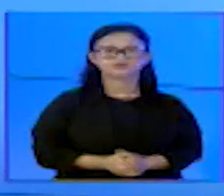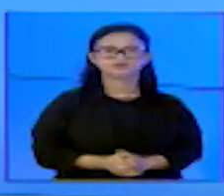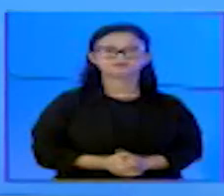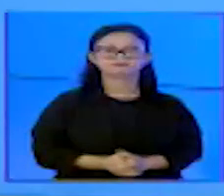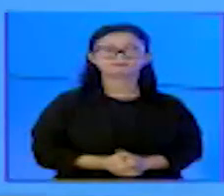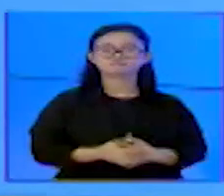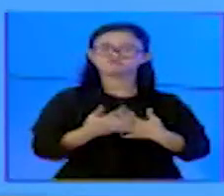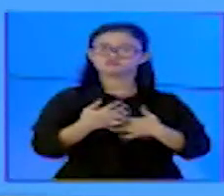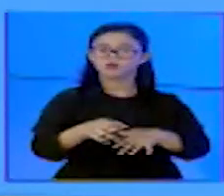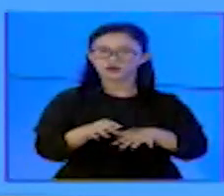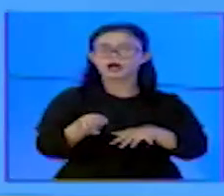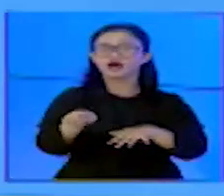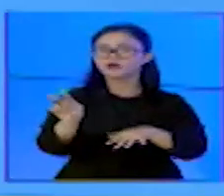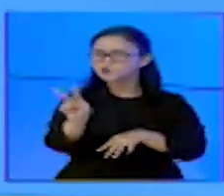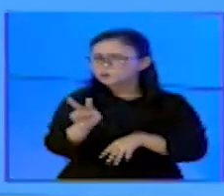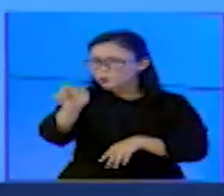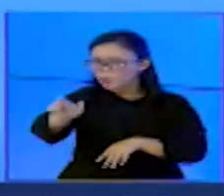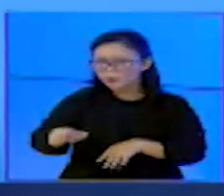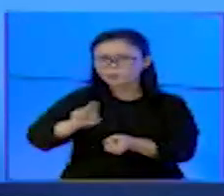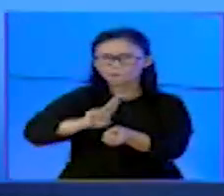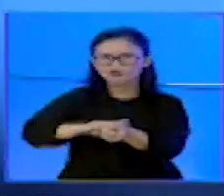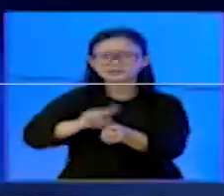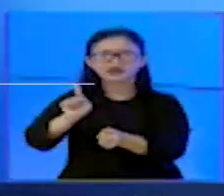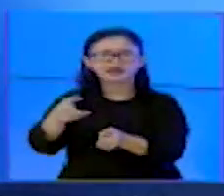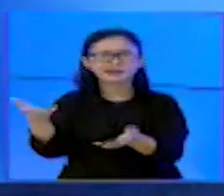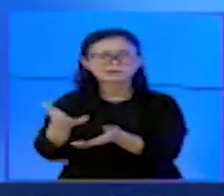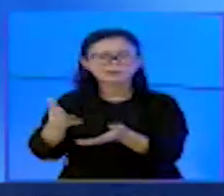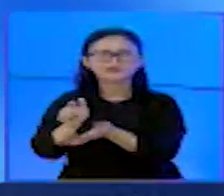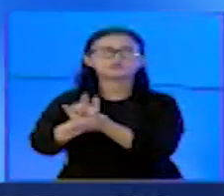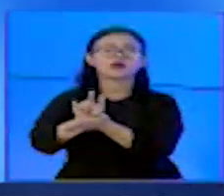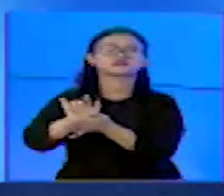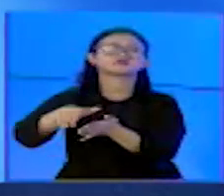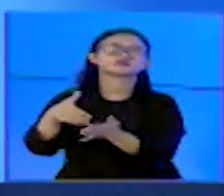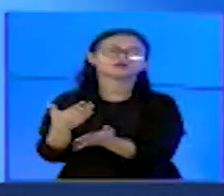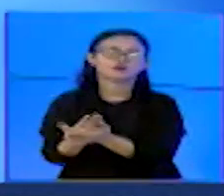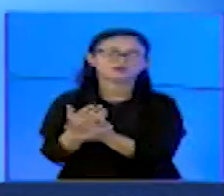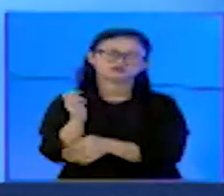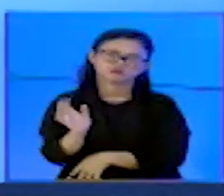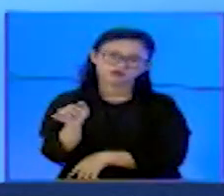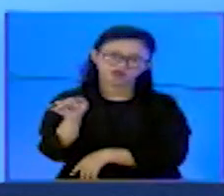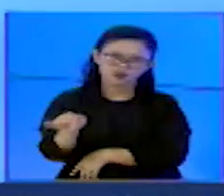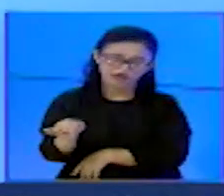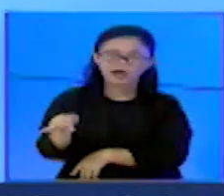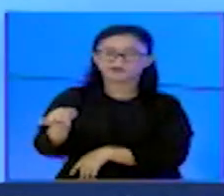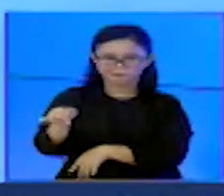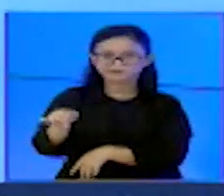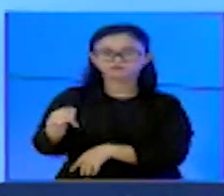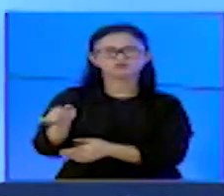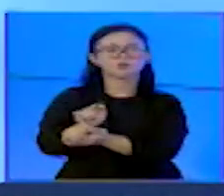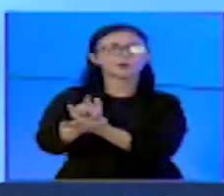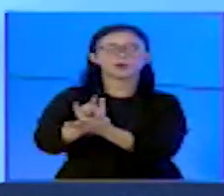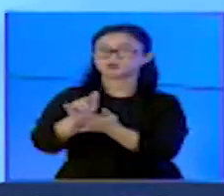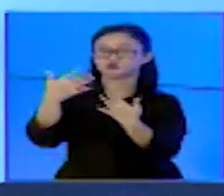Hai Cinta itu dua pasien positif qobid nineteen dari Cluster keluarga di Kota Bekasi meninggal dunia pemukiman warga di Kota Bekasi yang